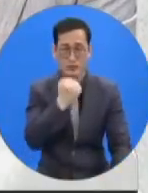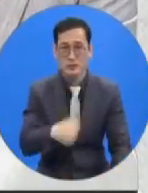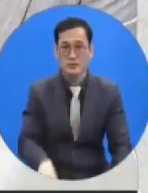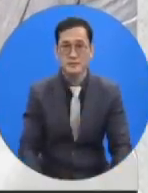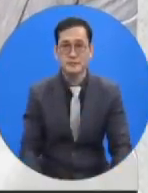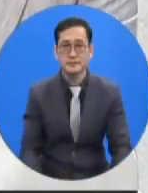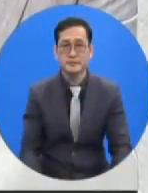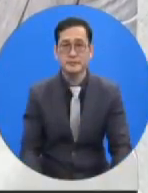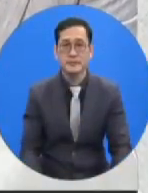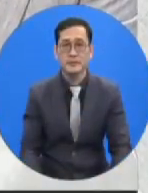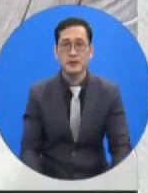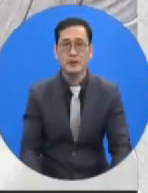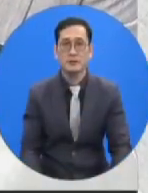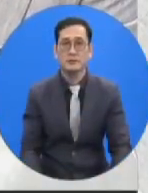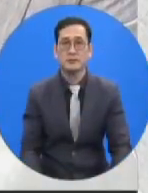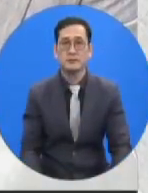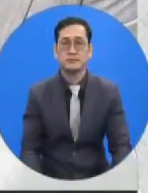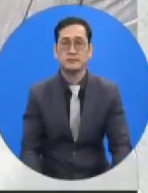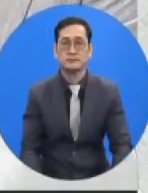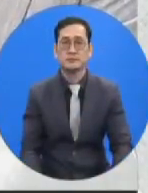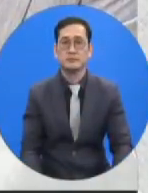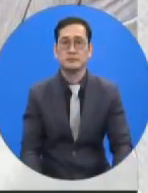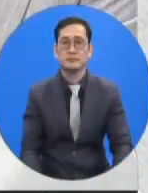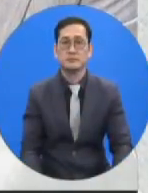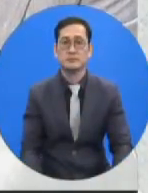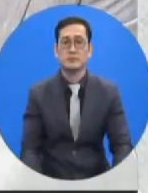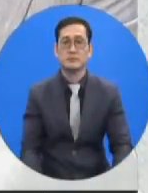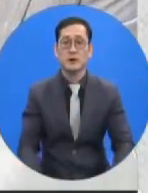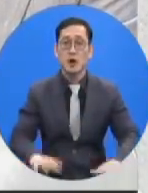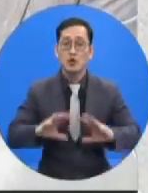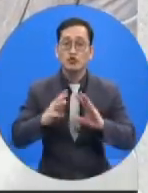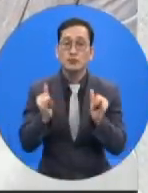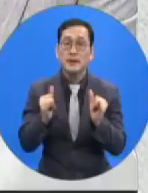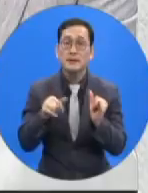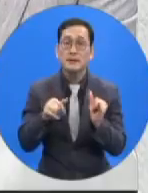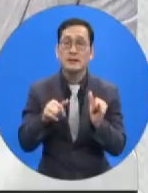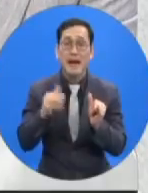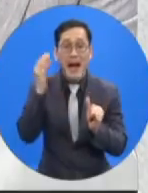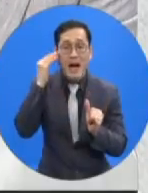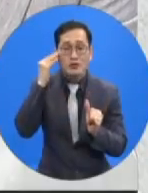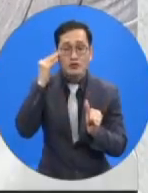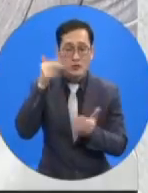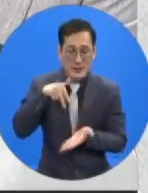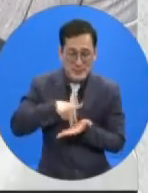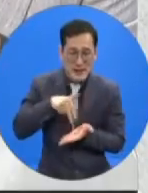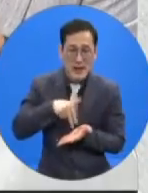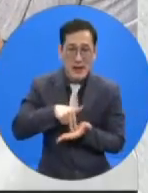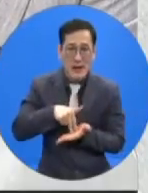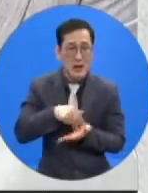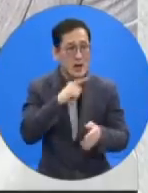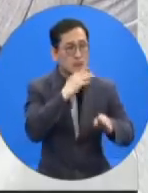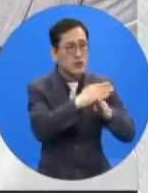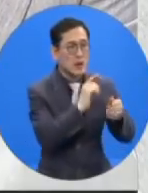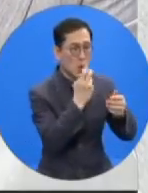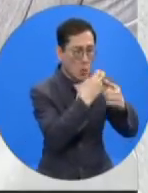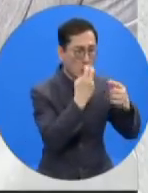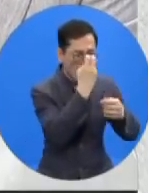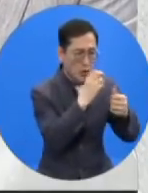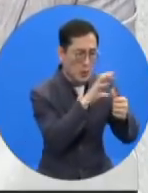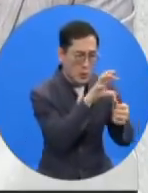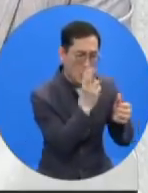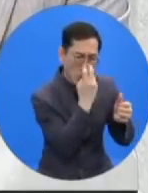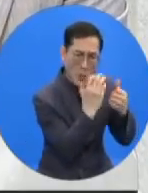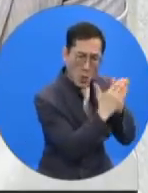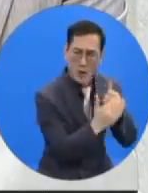국회의원 출마자잖아요. 그러면은 우리나라 국민의 입장에서 우리 국가의 입장에서 얘기를 해야지 저런 식의 북한을 옹호하는 듯한